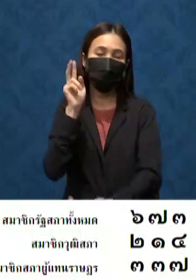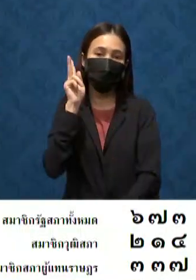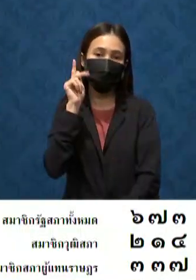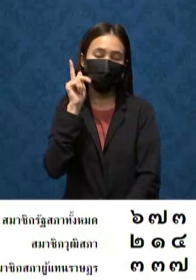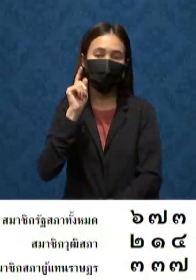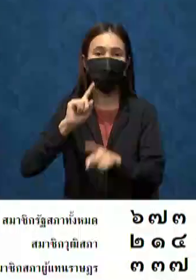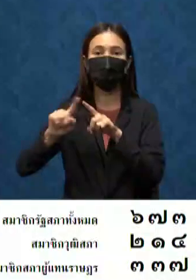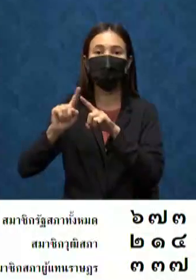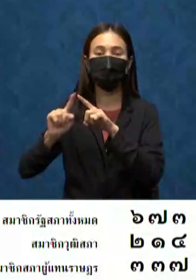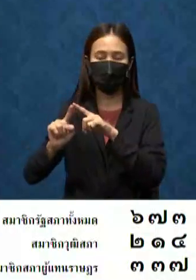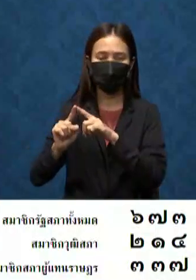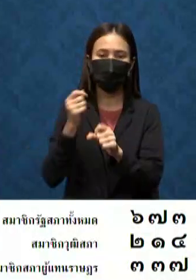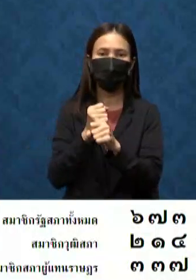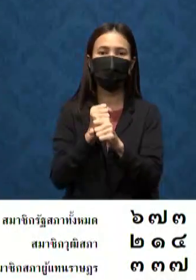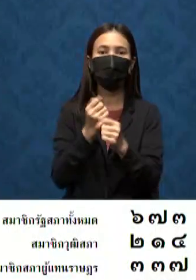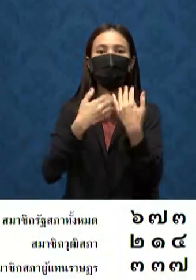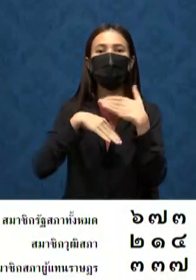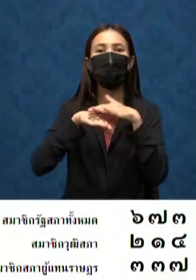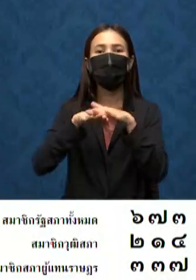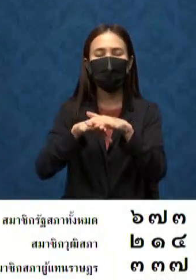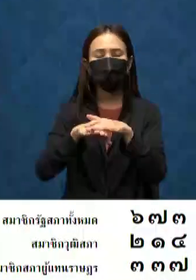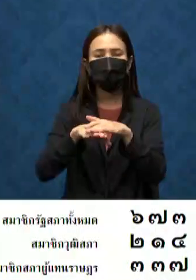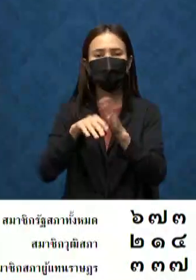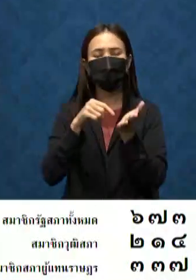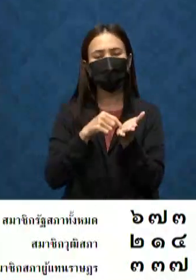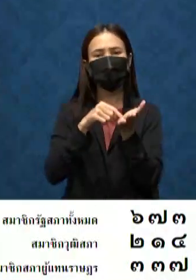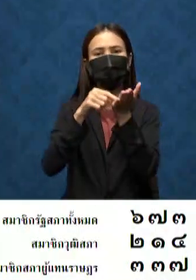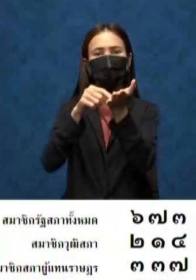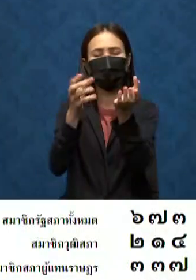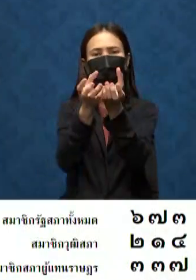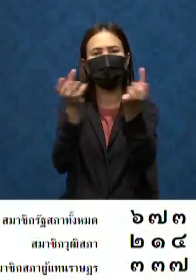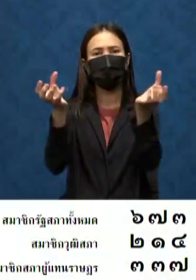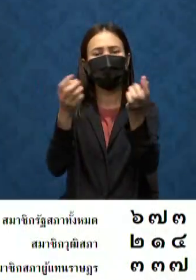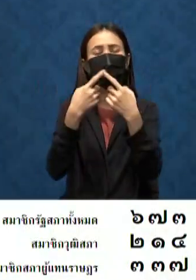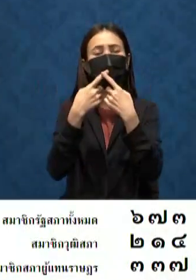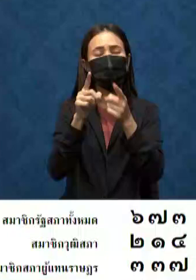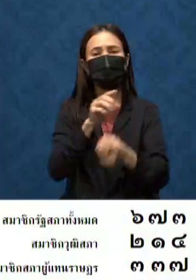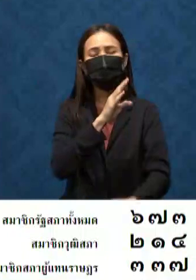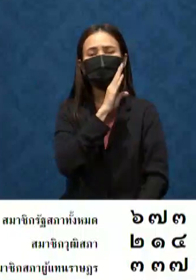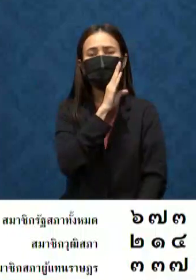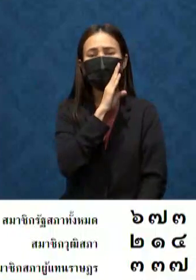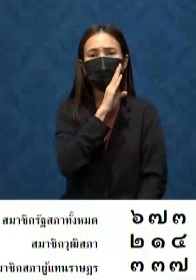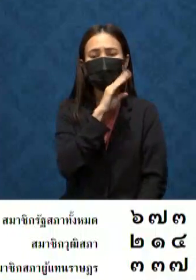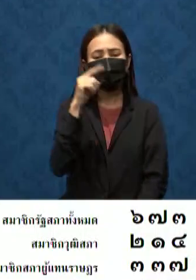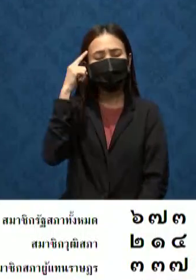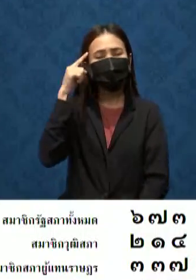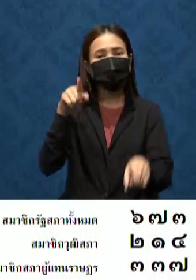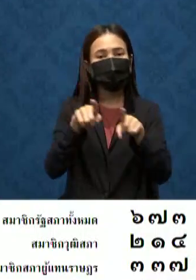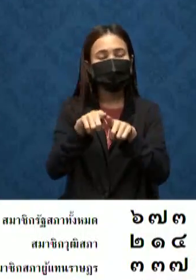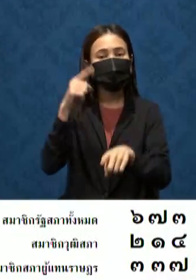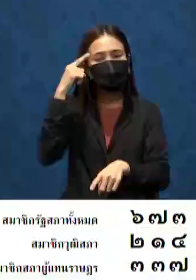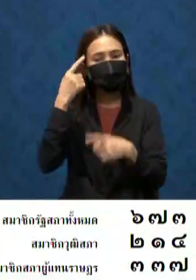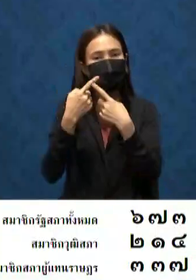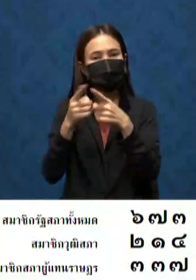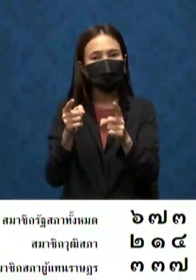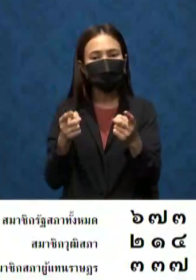ผู้ทำงานร่วมกันในการยกร่างพระราชบัญญัติฉบับนี้จะเห็นด้วยเห็นต่างถ้ามีการพิจารณาผม